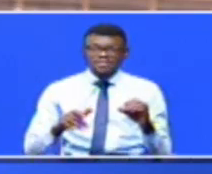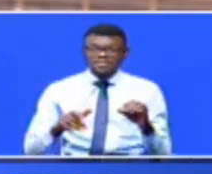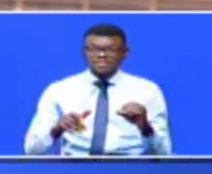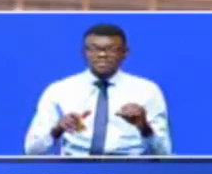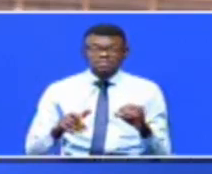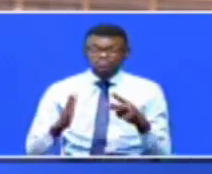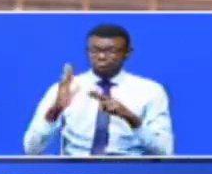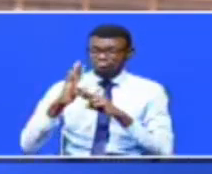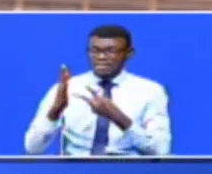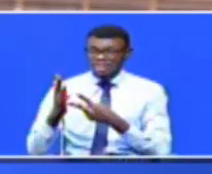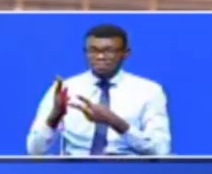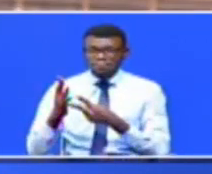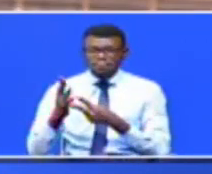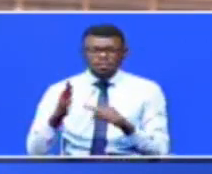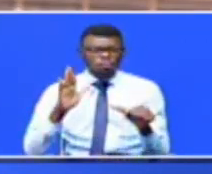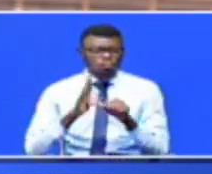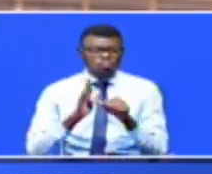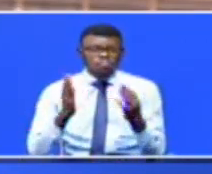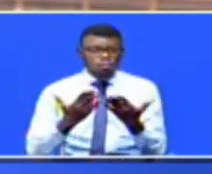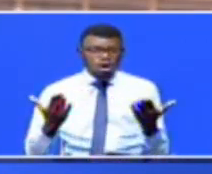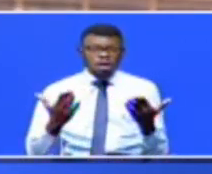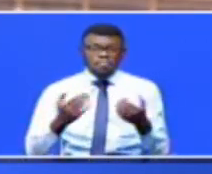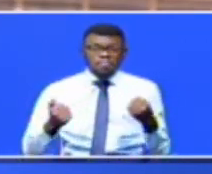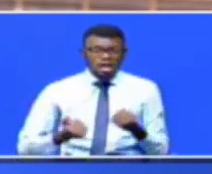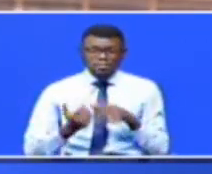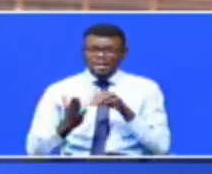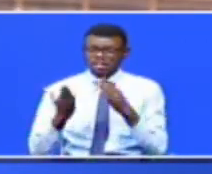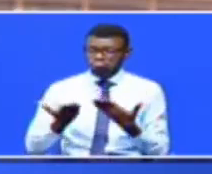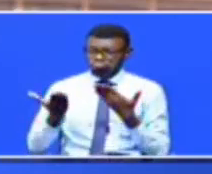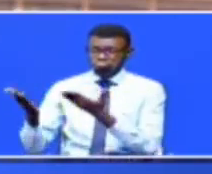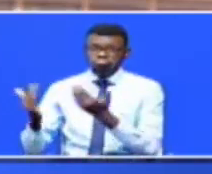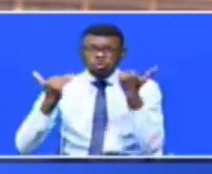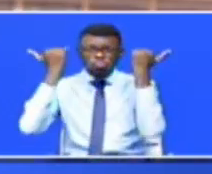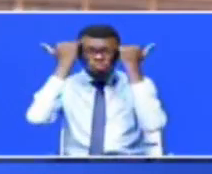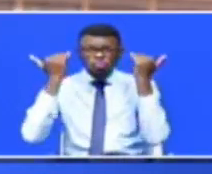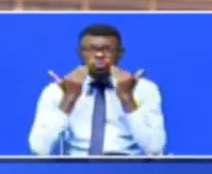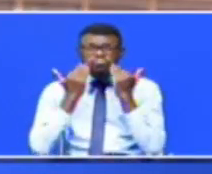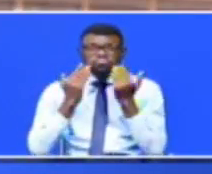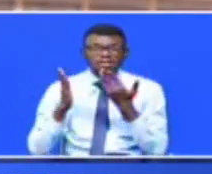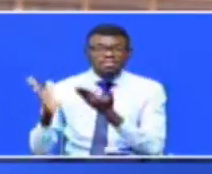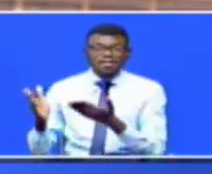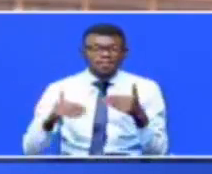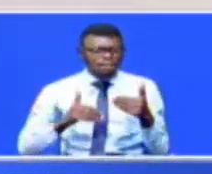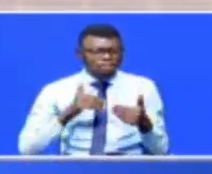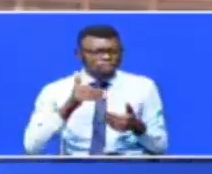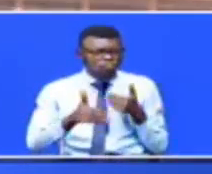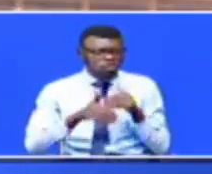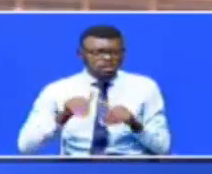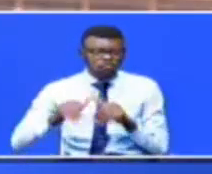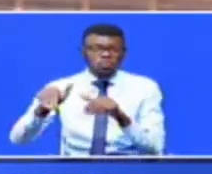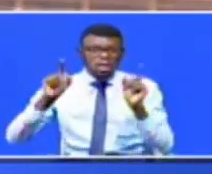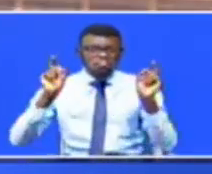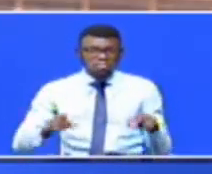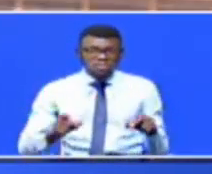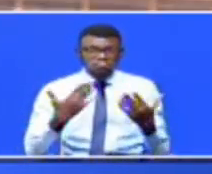hivyo ile shida iliyopo ni kwamba ukipeleka kesi mahakamani na kuanga kwamba kuna taratibu lazima zifuatwe, itachukua